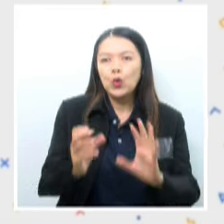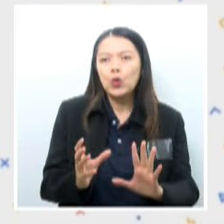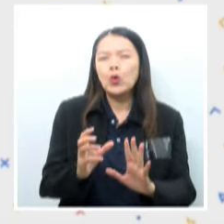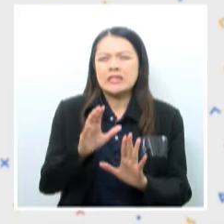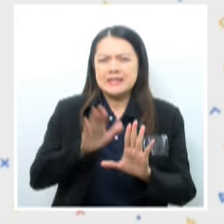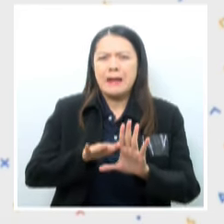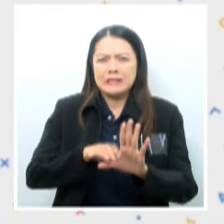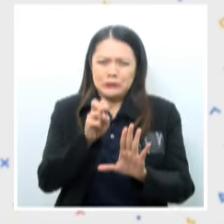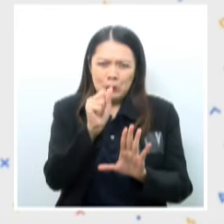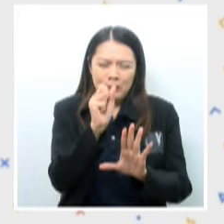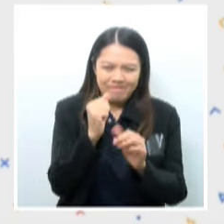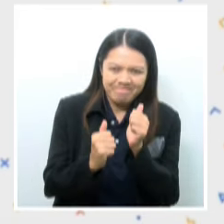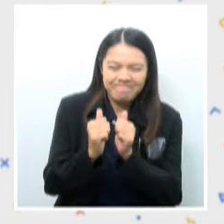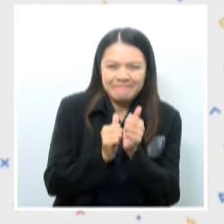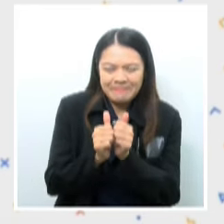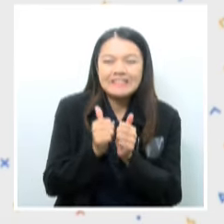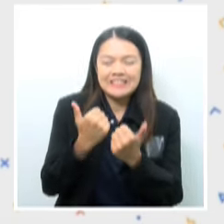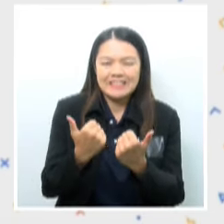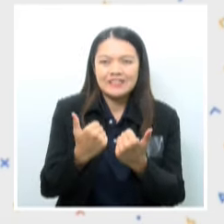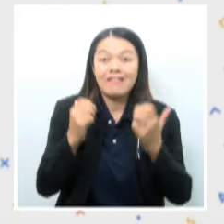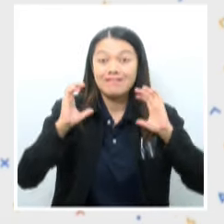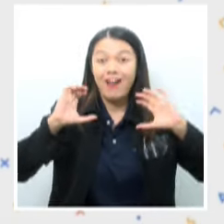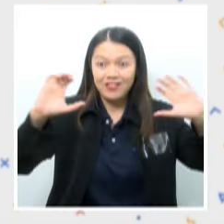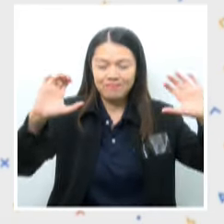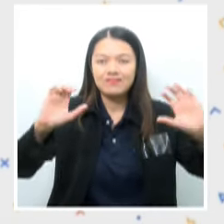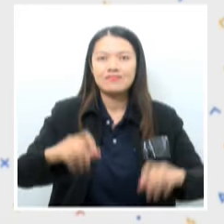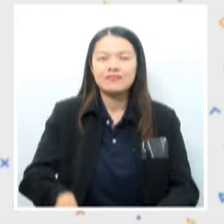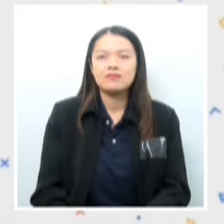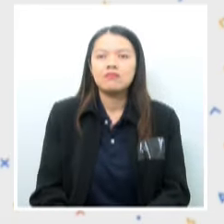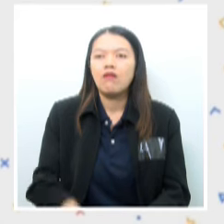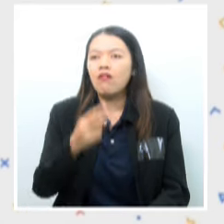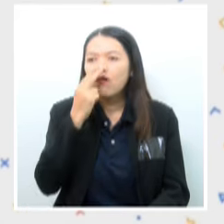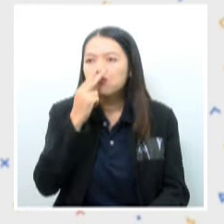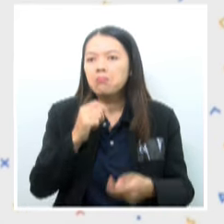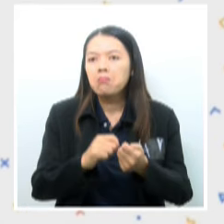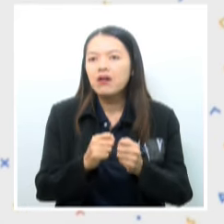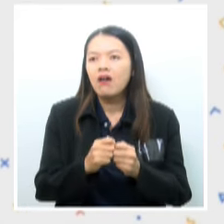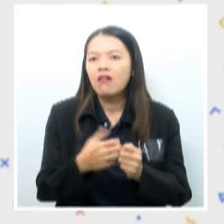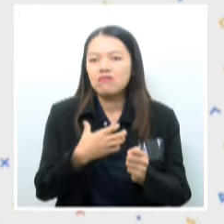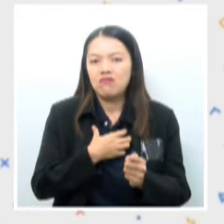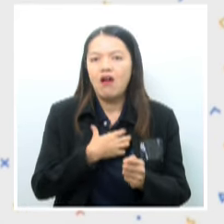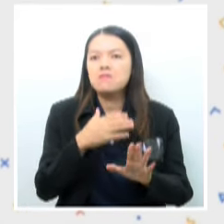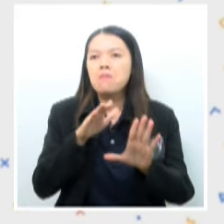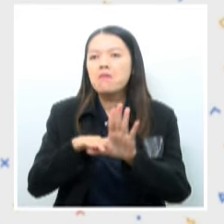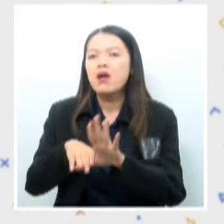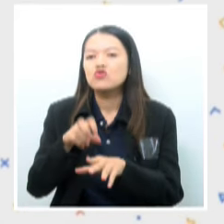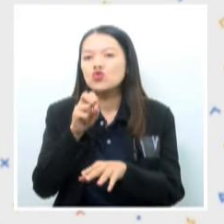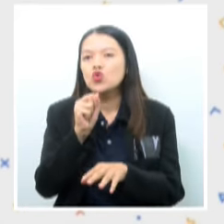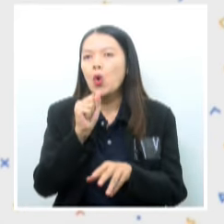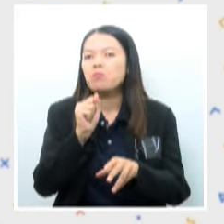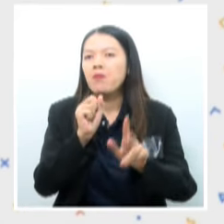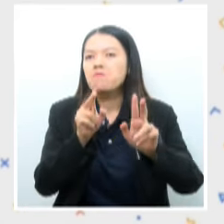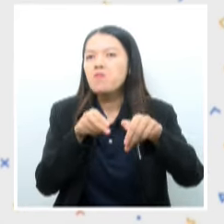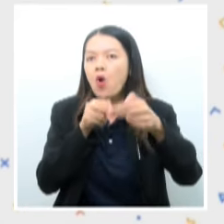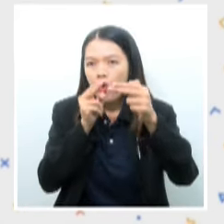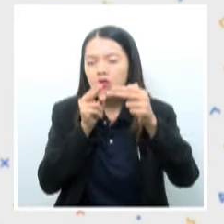ผู้ช่วยนั่นเองเนาะนะครับคดีเราไปดูปัญหาหลายท่านที่เราอยากจะสอบออนไลน์สมัครสอบออนไลน์กันนะครับแล้วสปท.